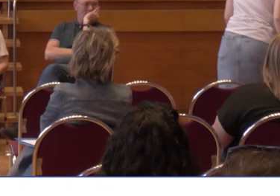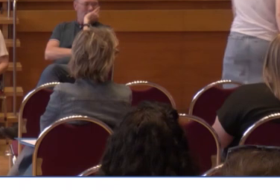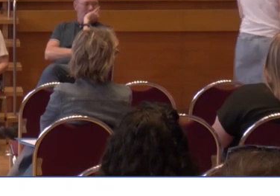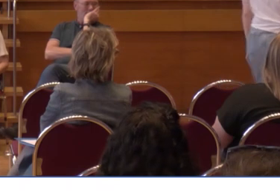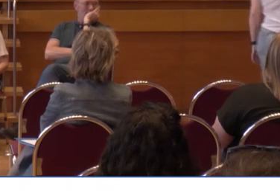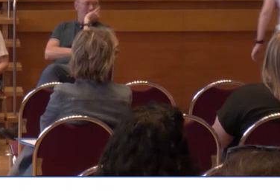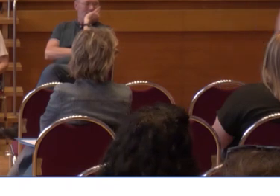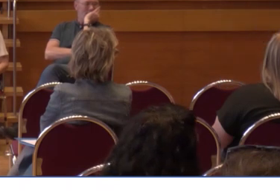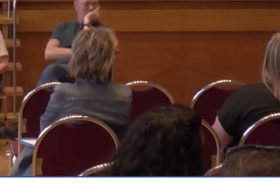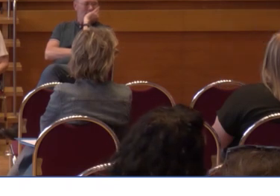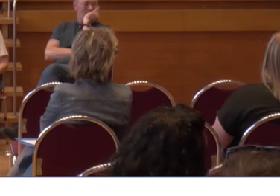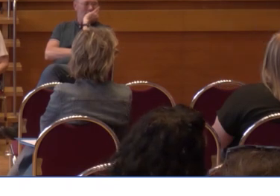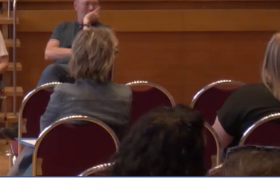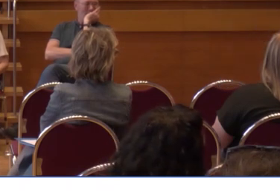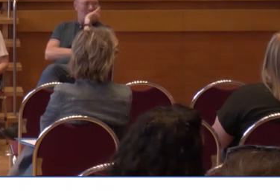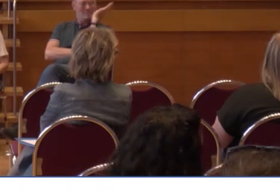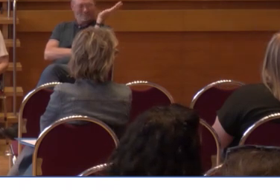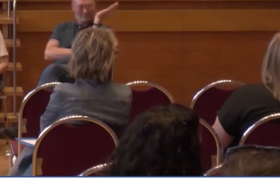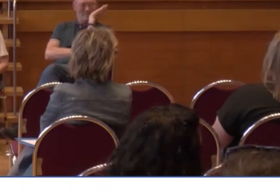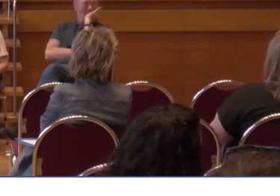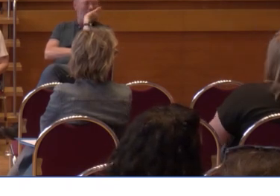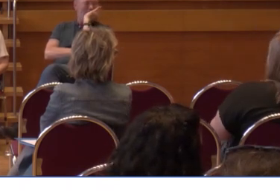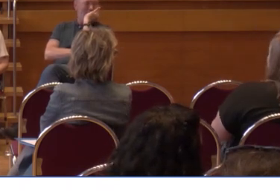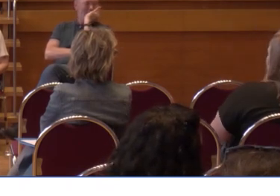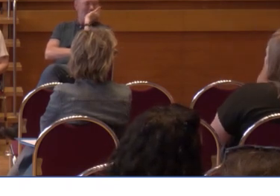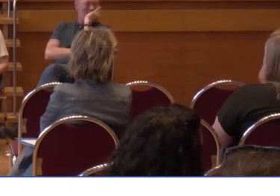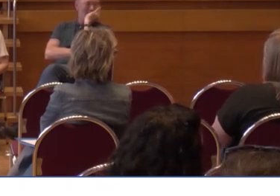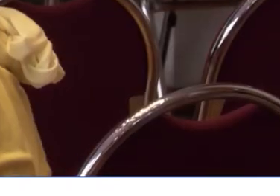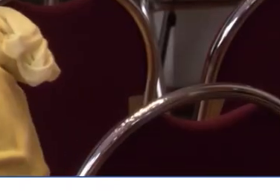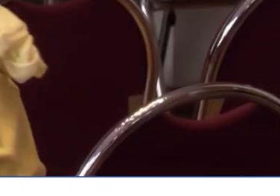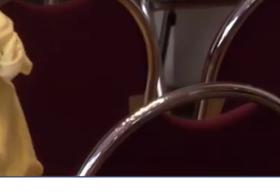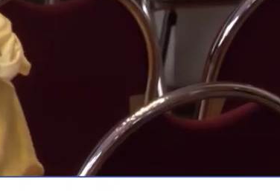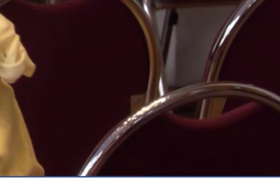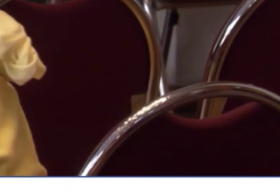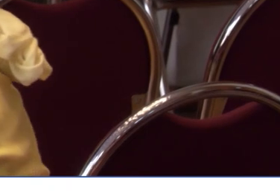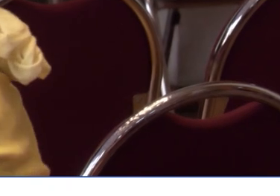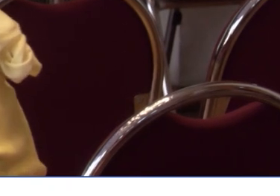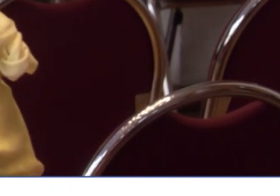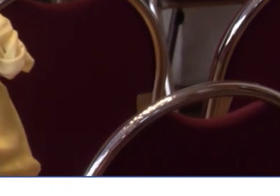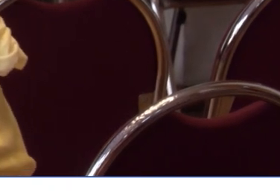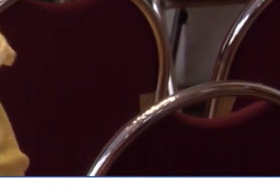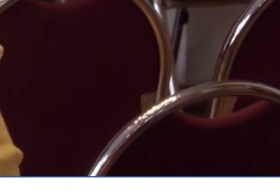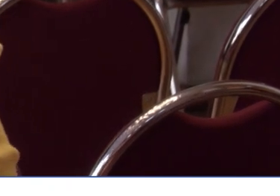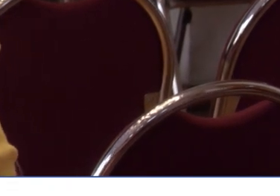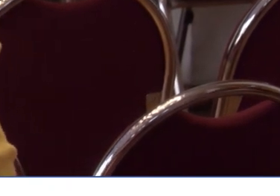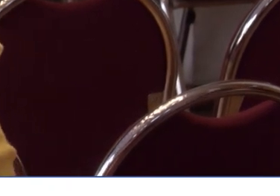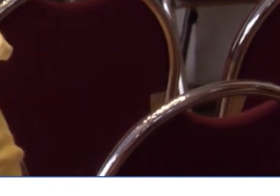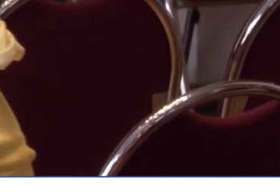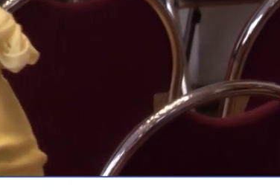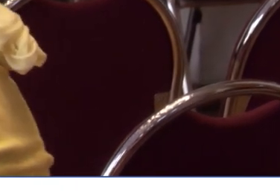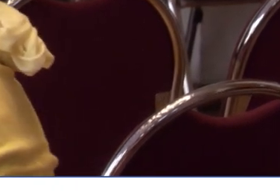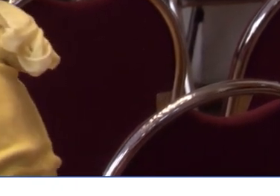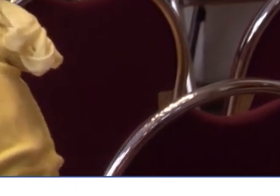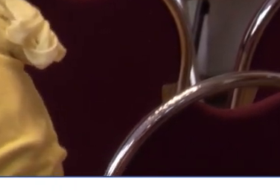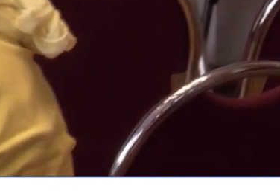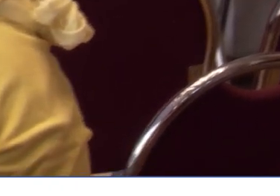also ich muss jetzt meine Landschaft das Jugendamt brechen weil ich nämlich vom ASD komme und ich kann ihn